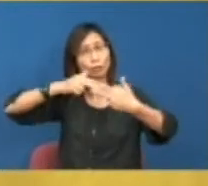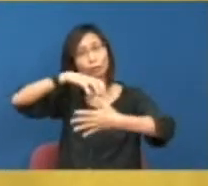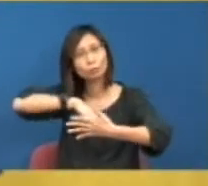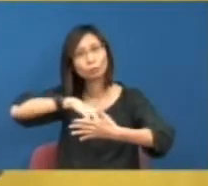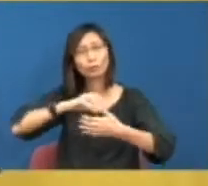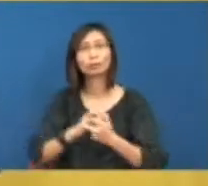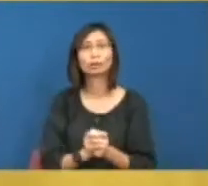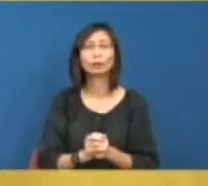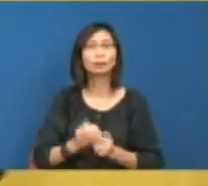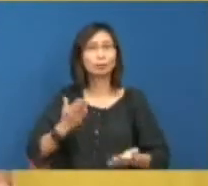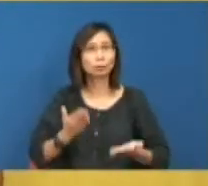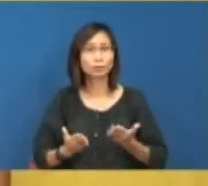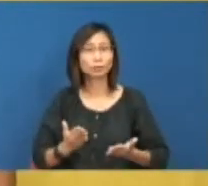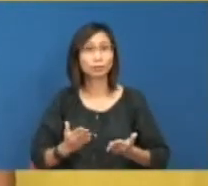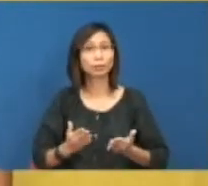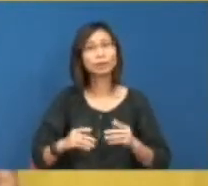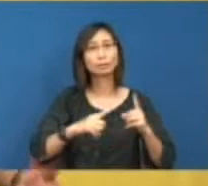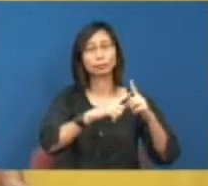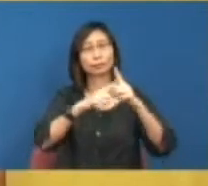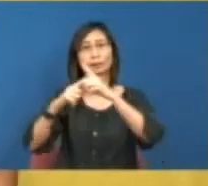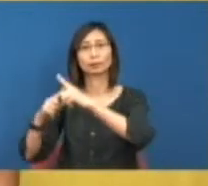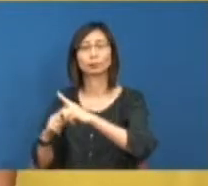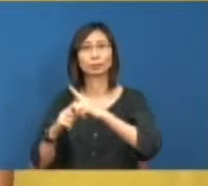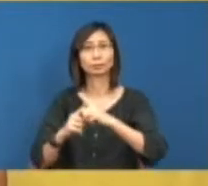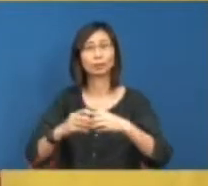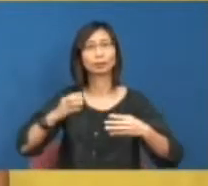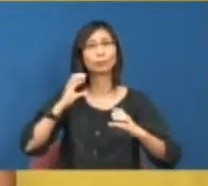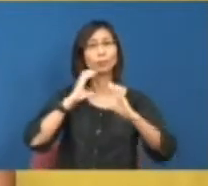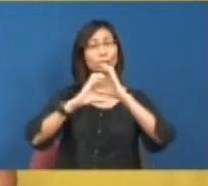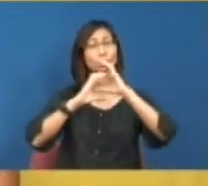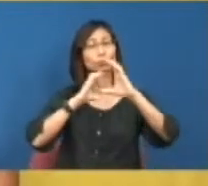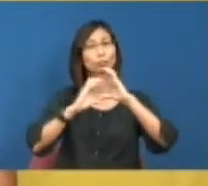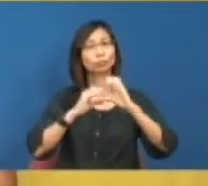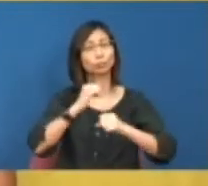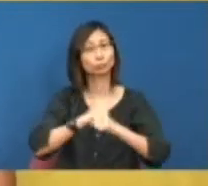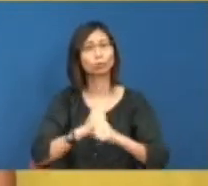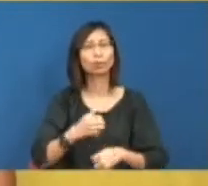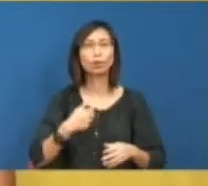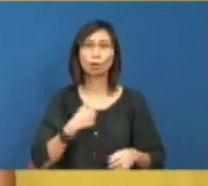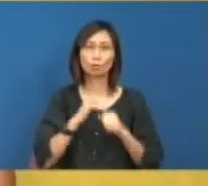文字嘅媒介去做論述嘅工作。咁我衷心希望大家可以做呢一樣嘢，